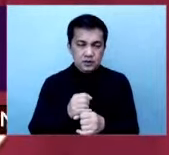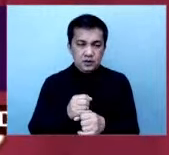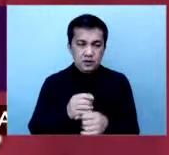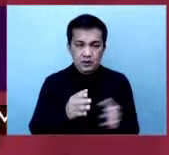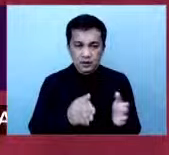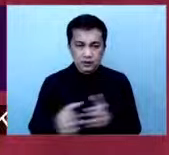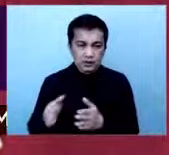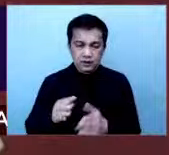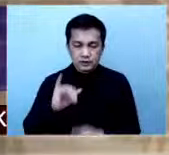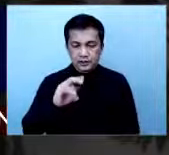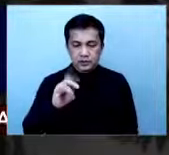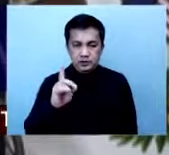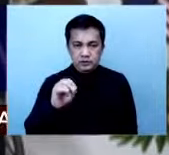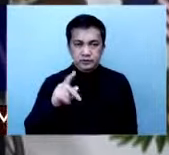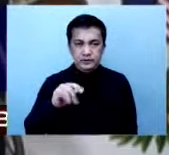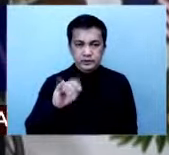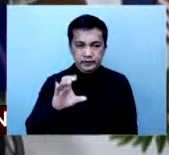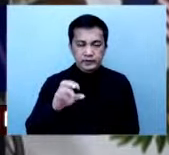indo-pacific